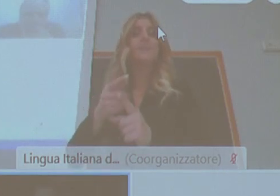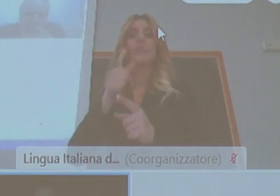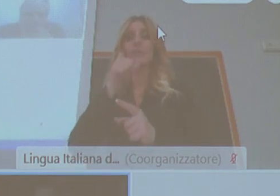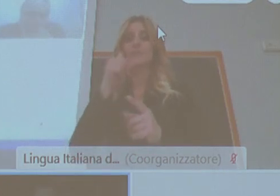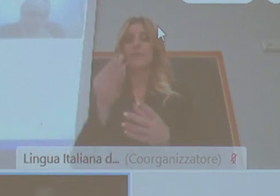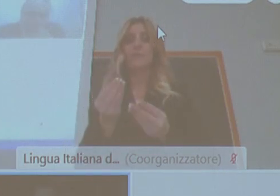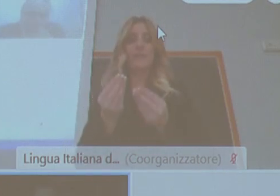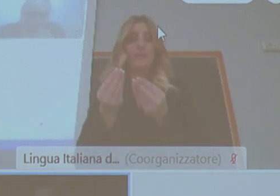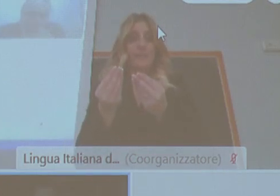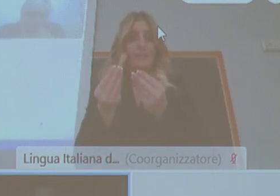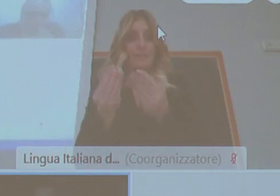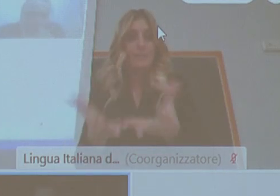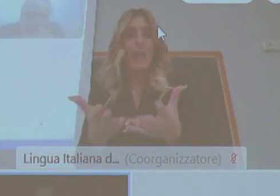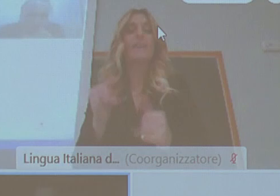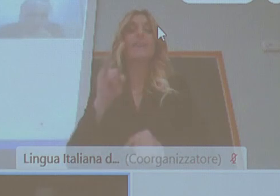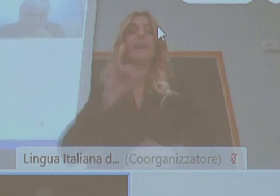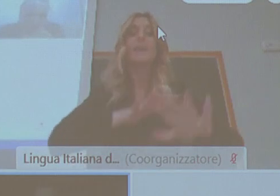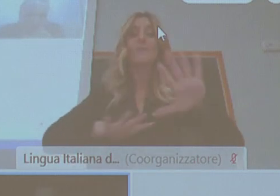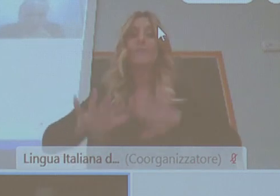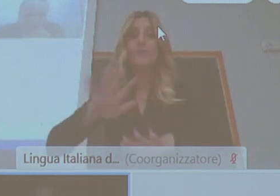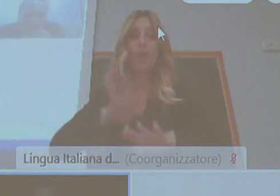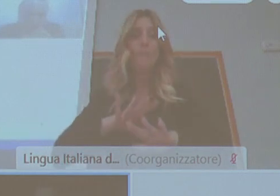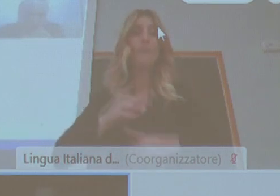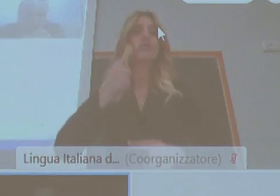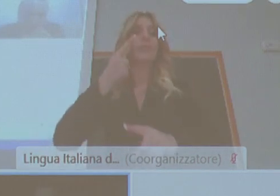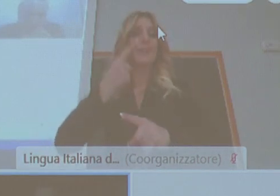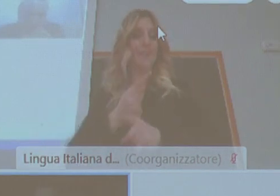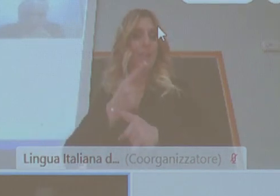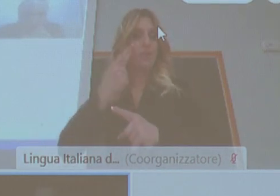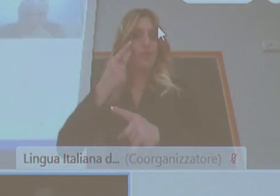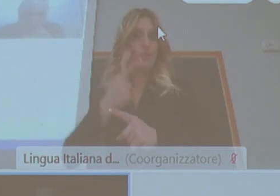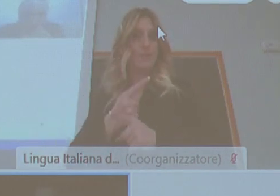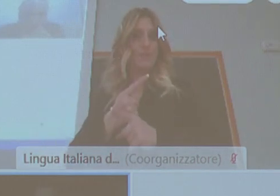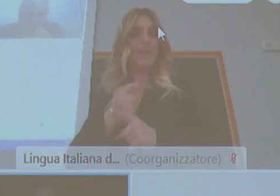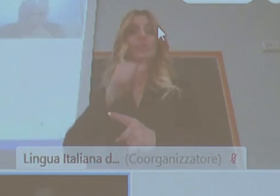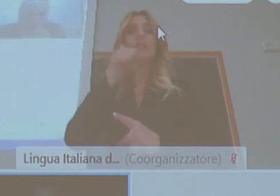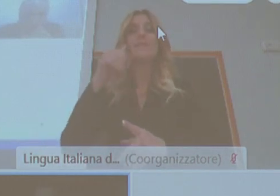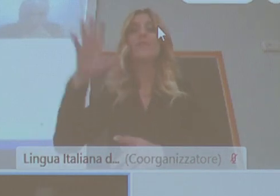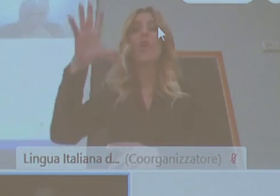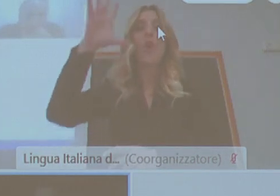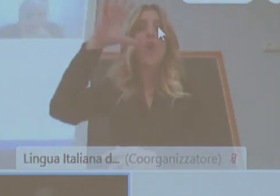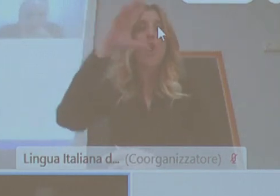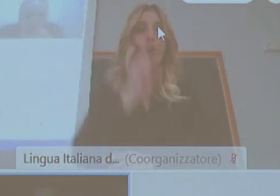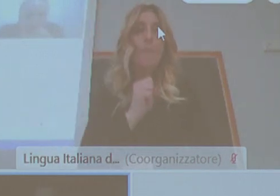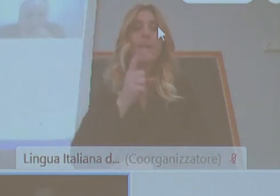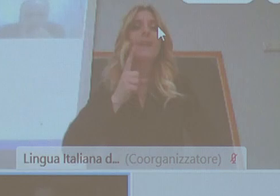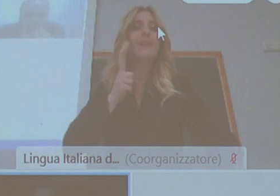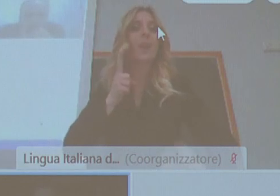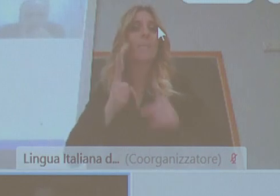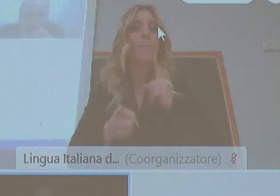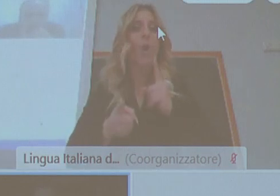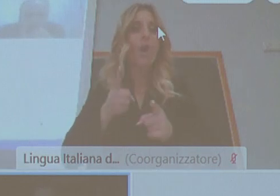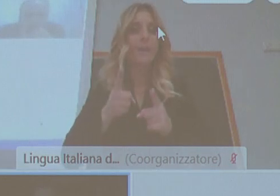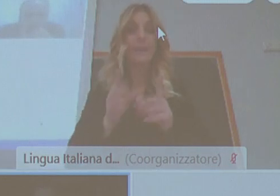fornire le informazioni necessarie per comprendere le politiche,